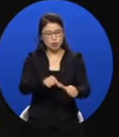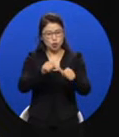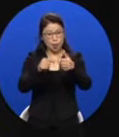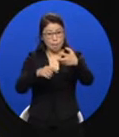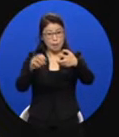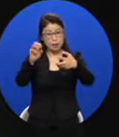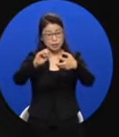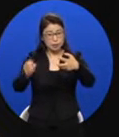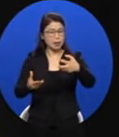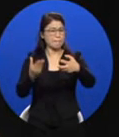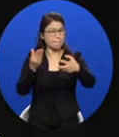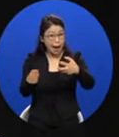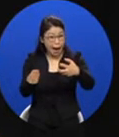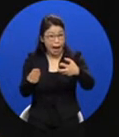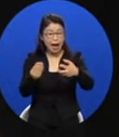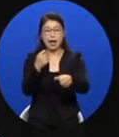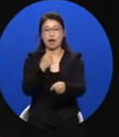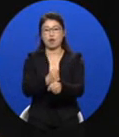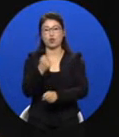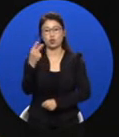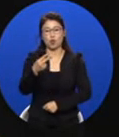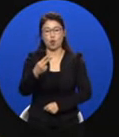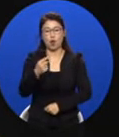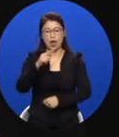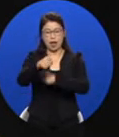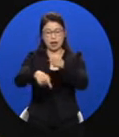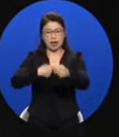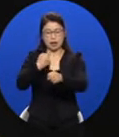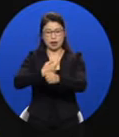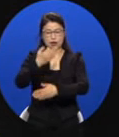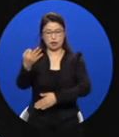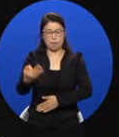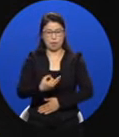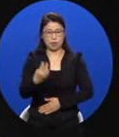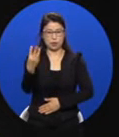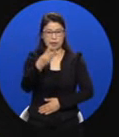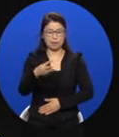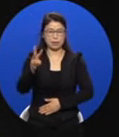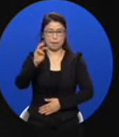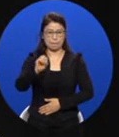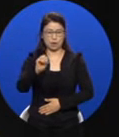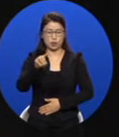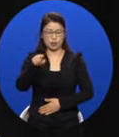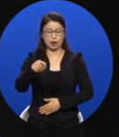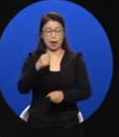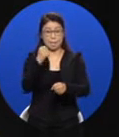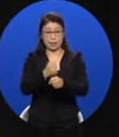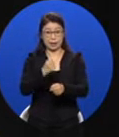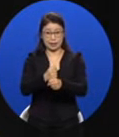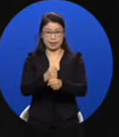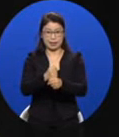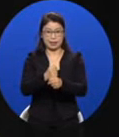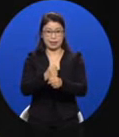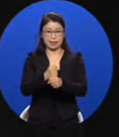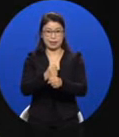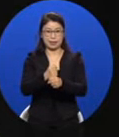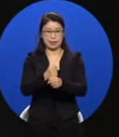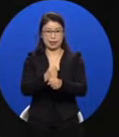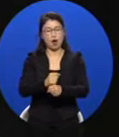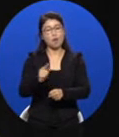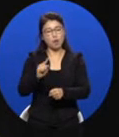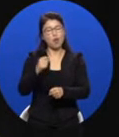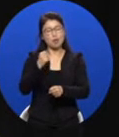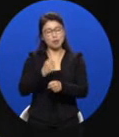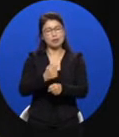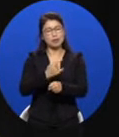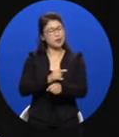80%가 되어 있고 또 연봉 3천만 원 뭐 이렇게 만드는 뭐